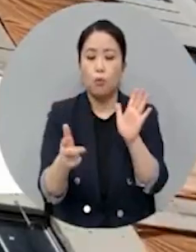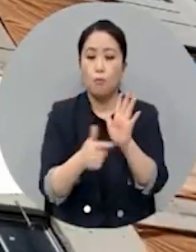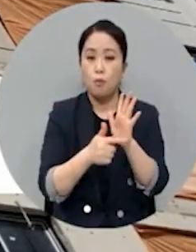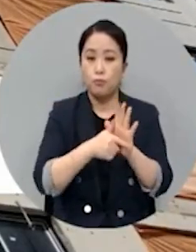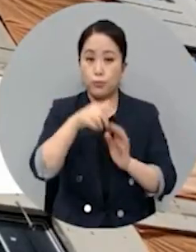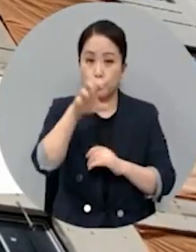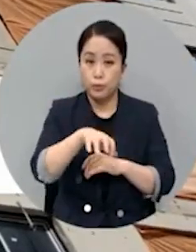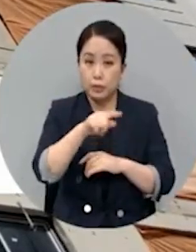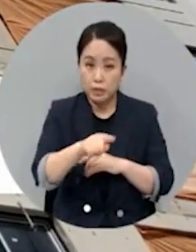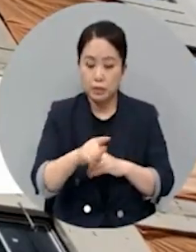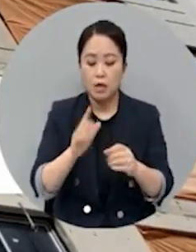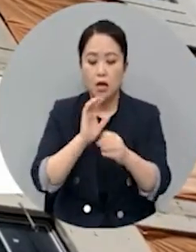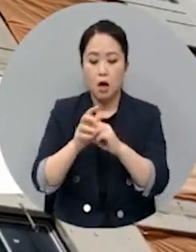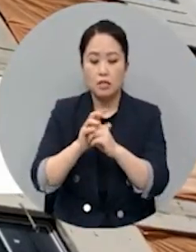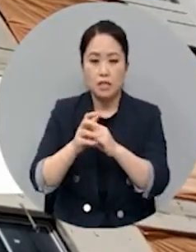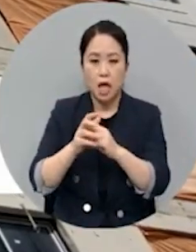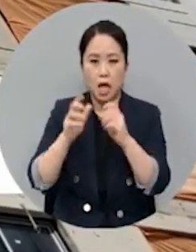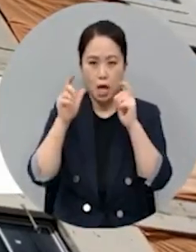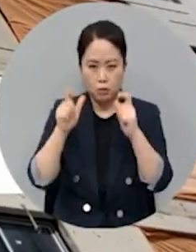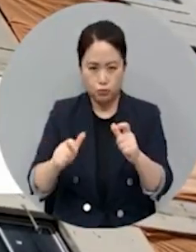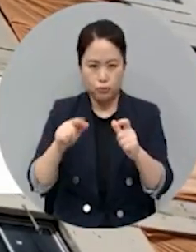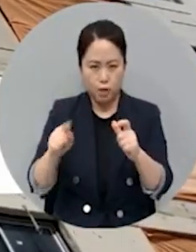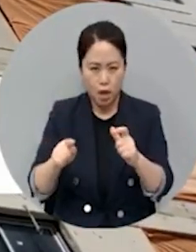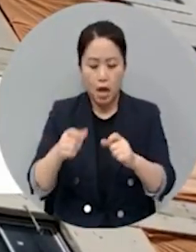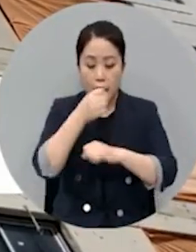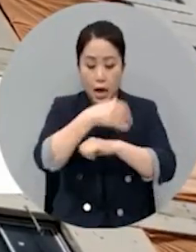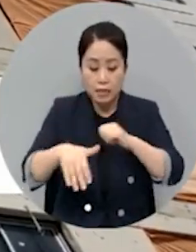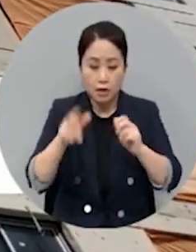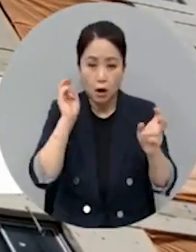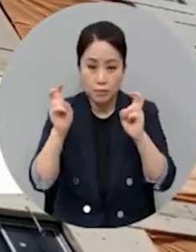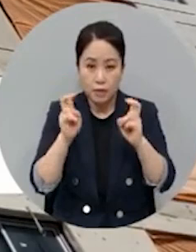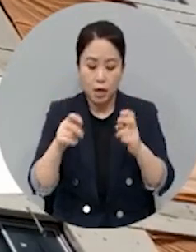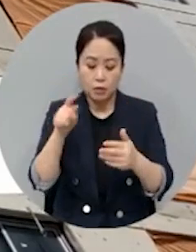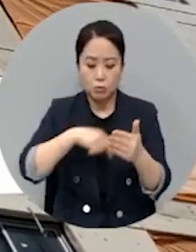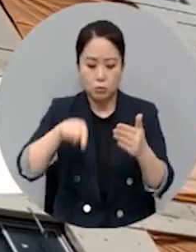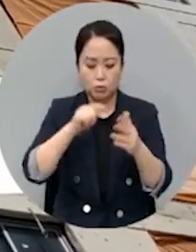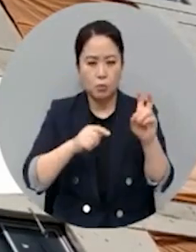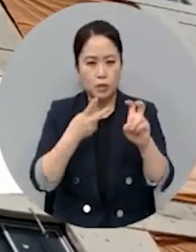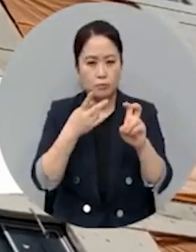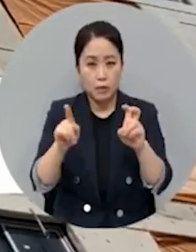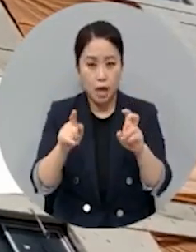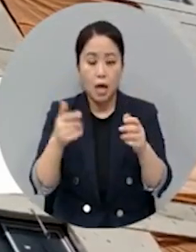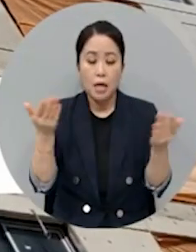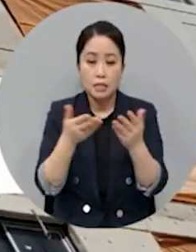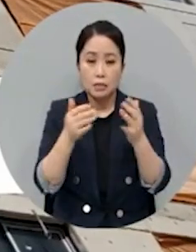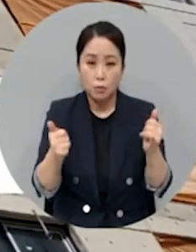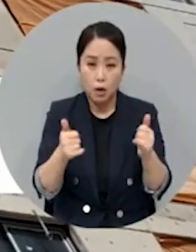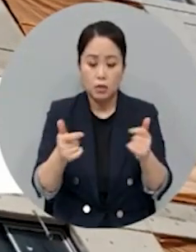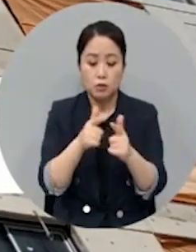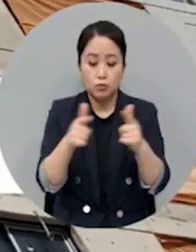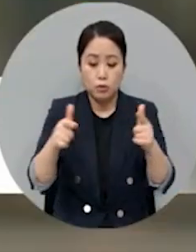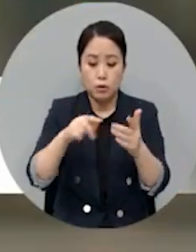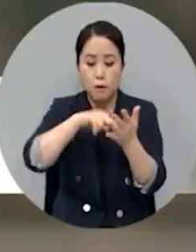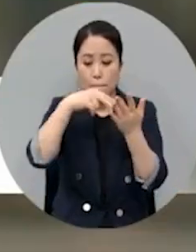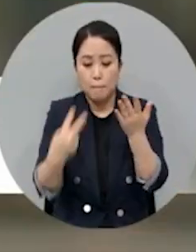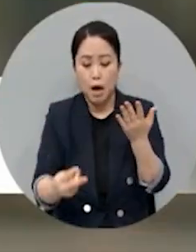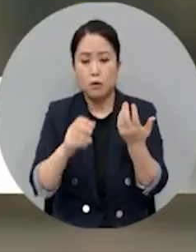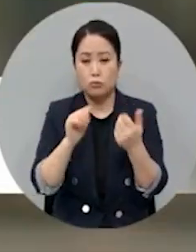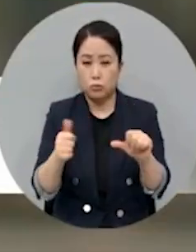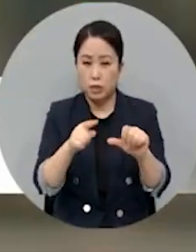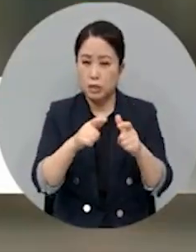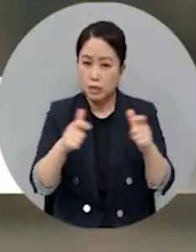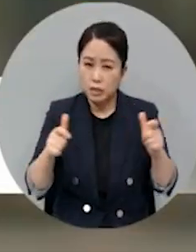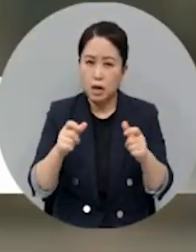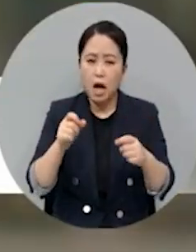중대재해로 35명이 숨진 것으로 나타났습니다. 중대재해 없는 세상 만들기 부산운동본부에 따르면 월